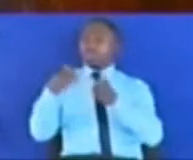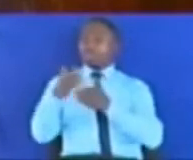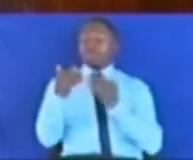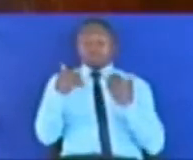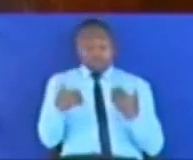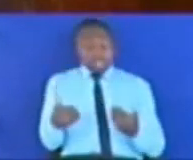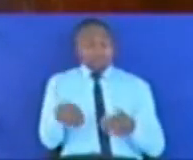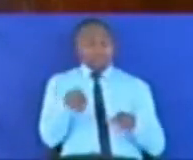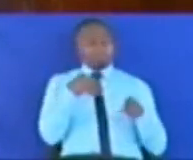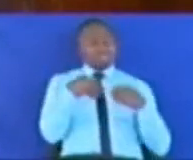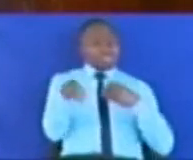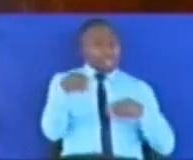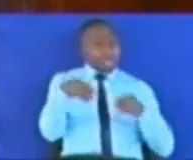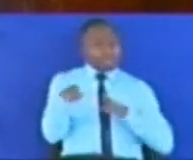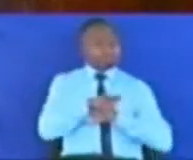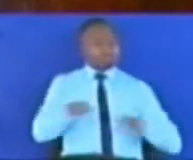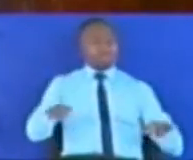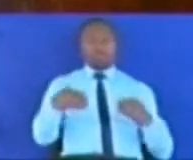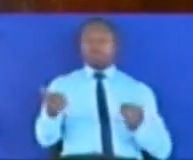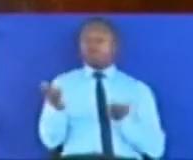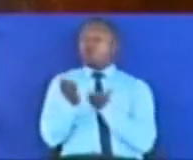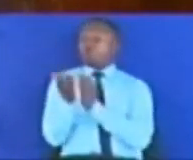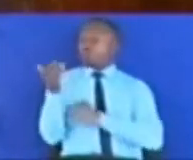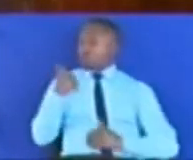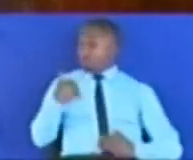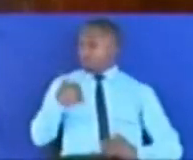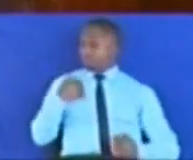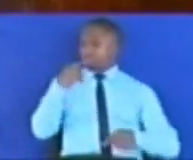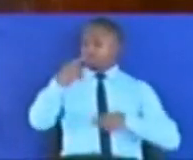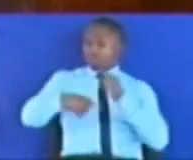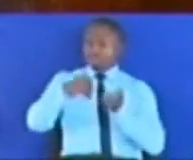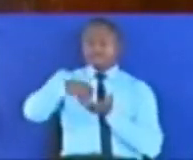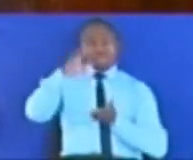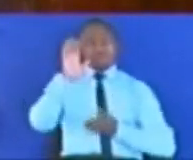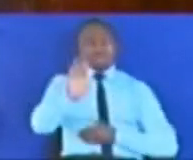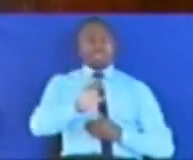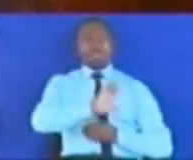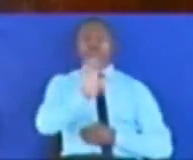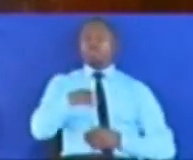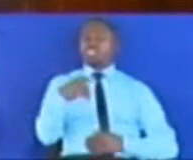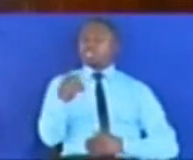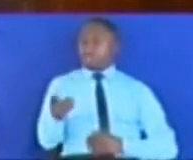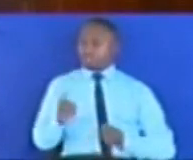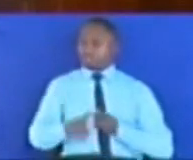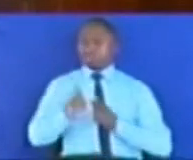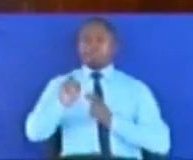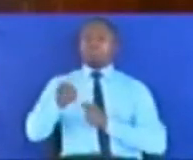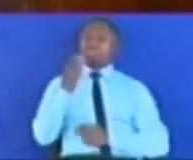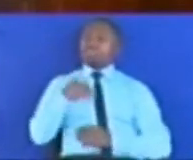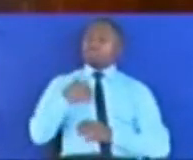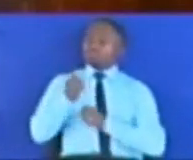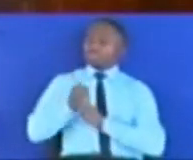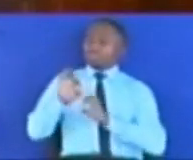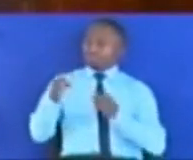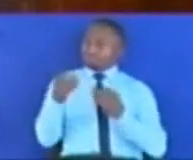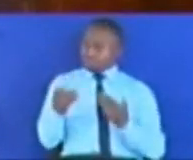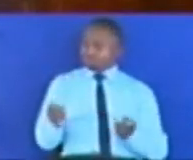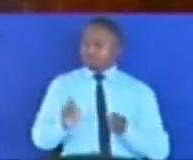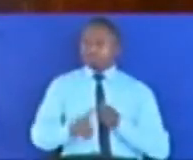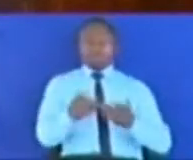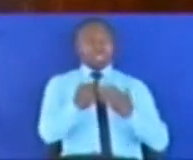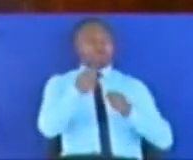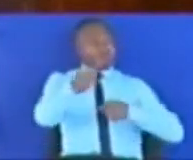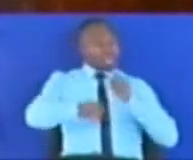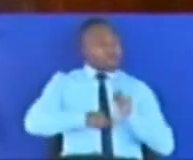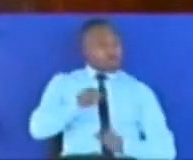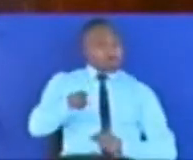Kwa hiyo nitaomba utuambie kwamba ule mradi gharama zake ni kiasi gani na mna mpango gani na mradi huu. Kwa sababu huu mradi